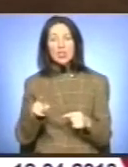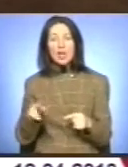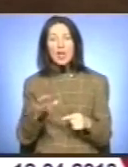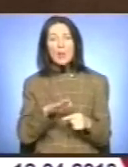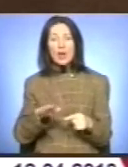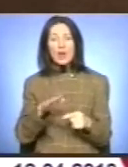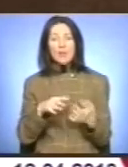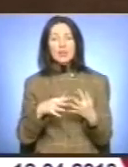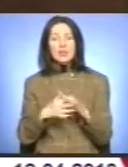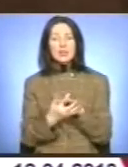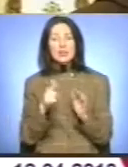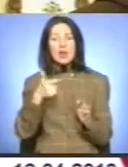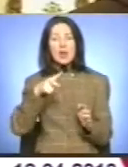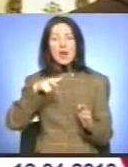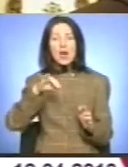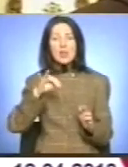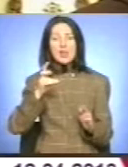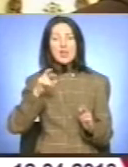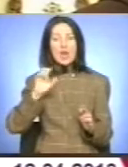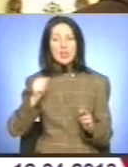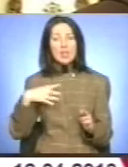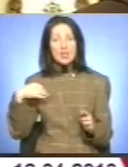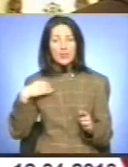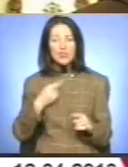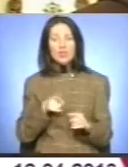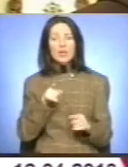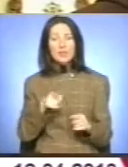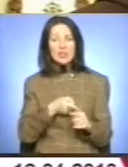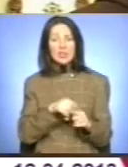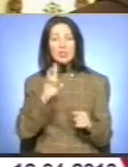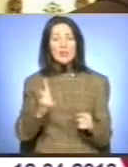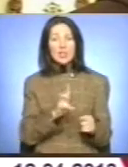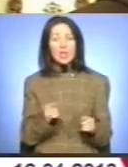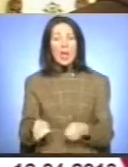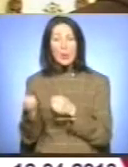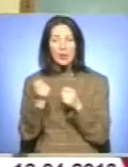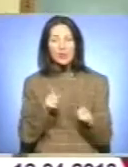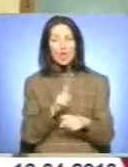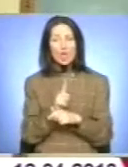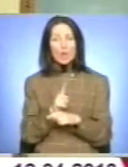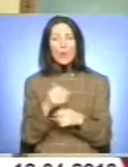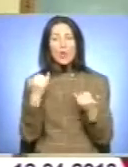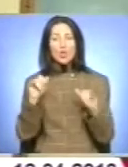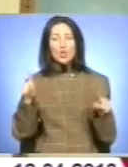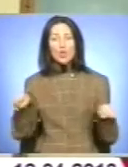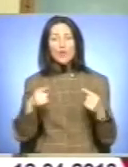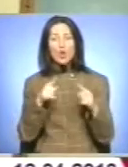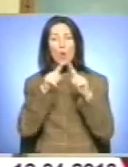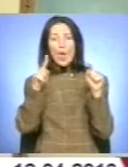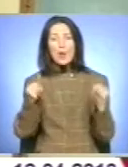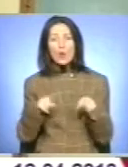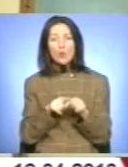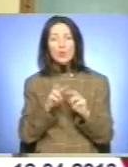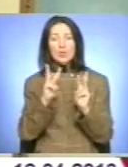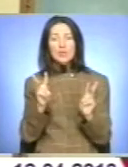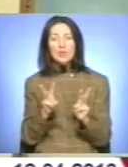села Глиняне, що на Львівщині. Саме вони привезуть у Тернопіль чудотворну ікону Святого Христа, яка має цікаву